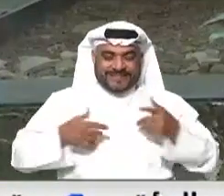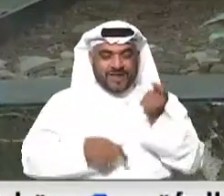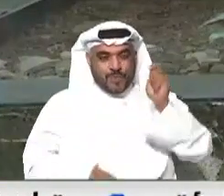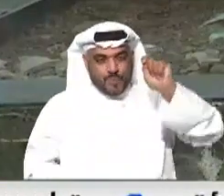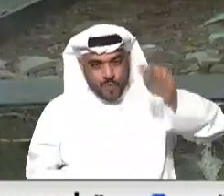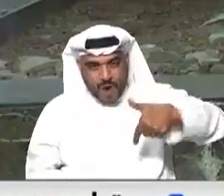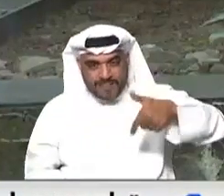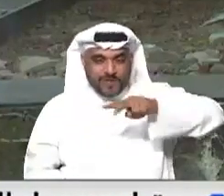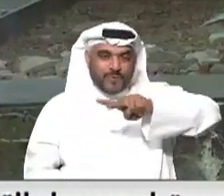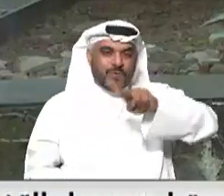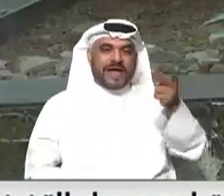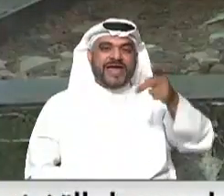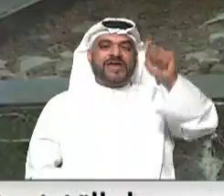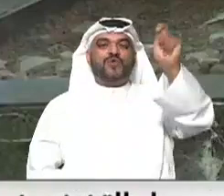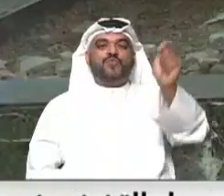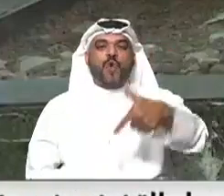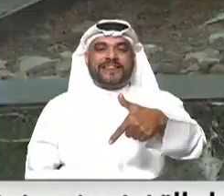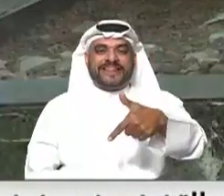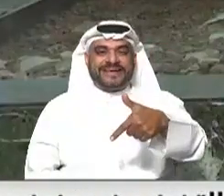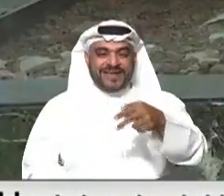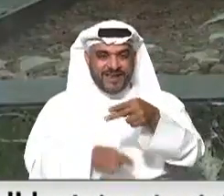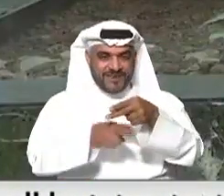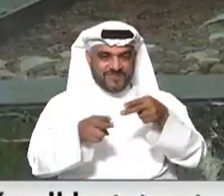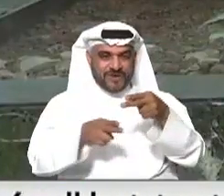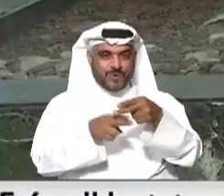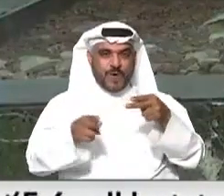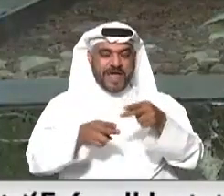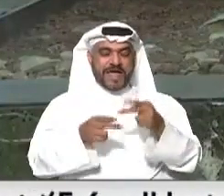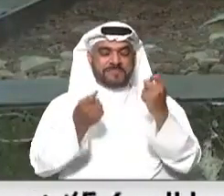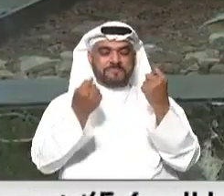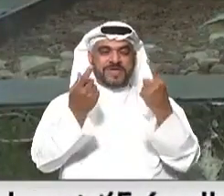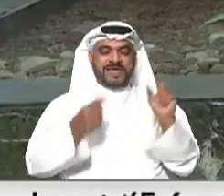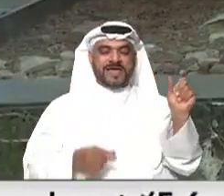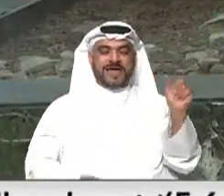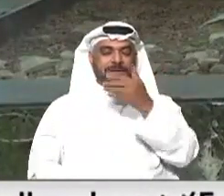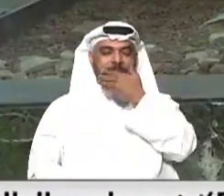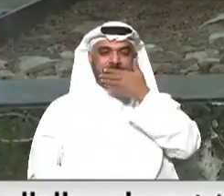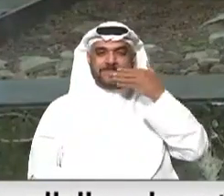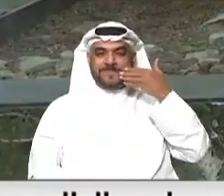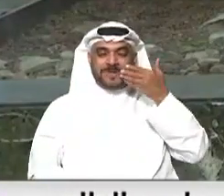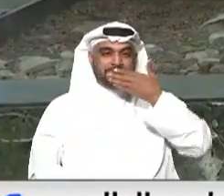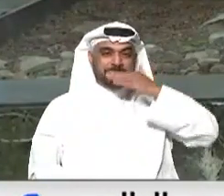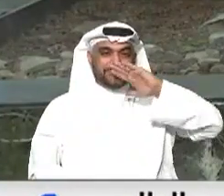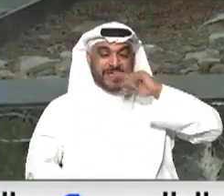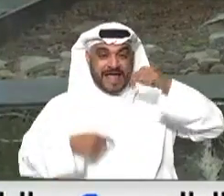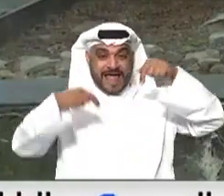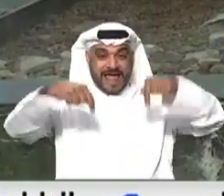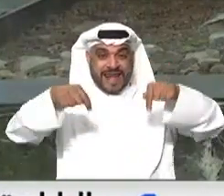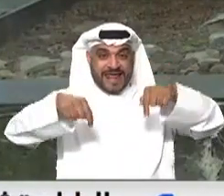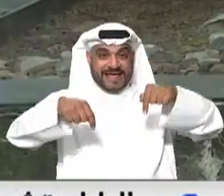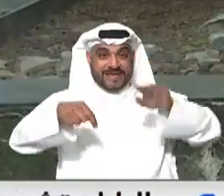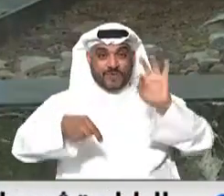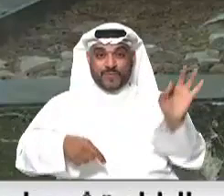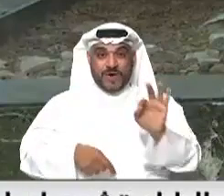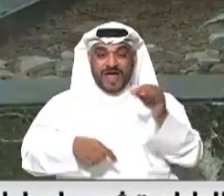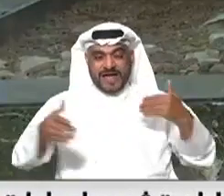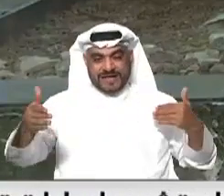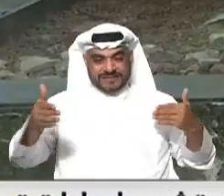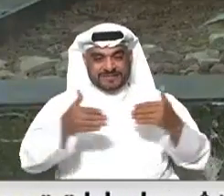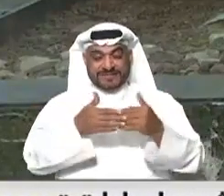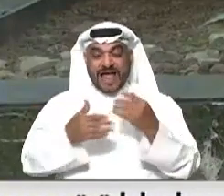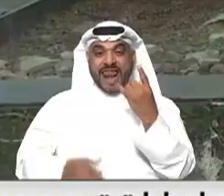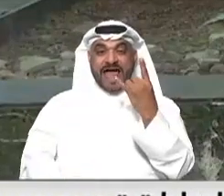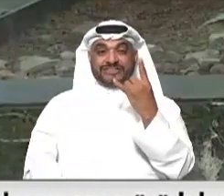وحتى إخواننا المقيمين في دولة الكويت بأجواء رمضان، ونحن تقريبا وصلنا إلى الانتهاء من